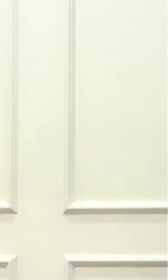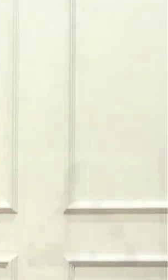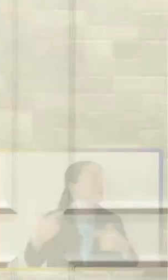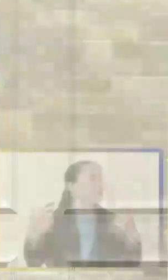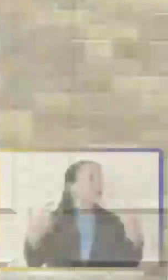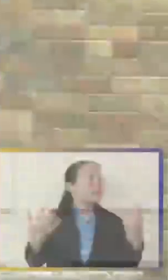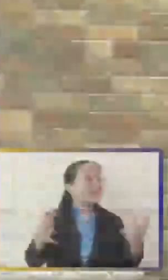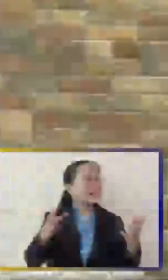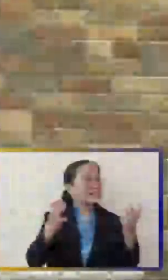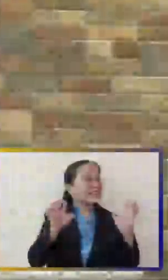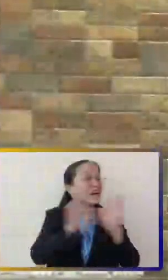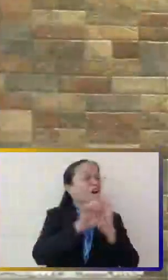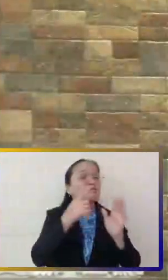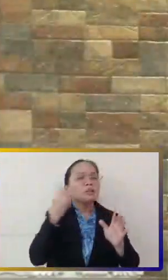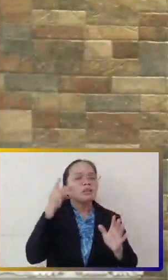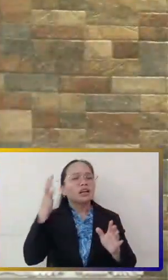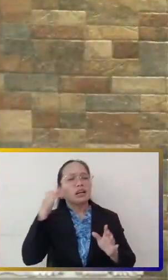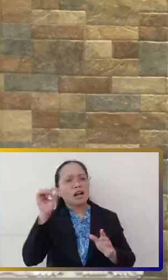pumasok ng gym,